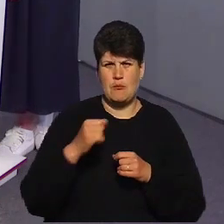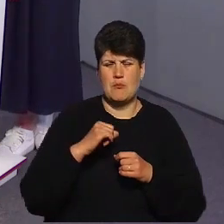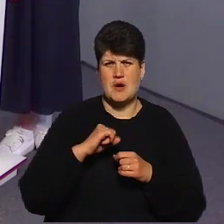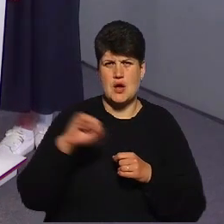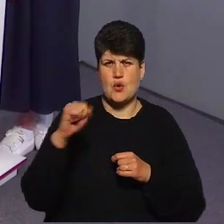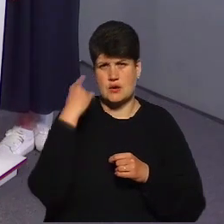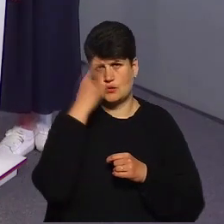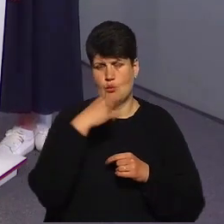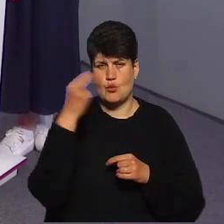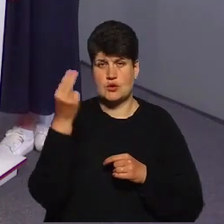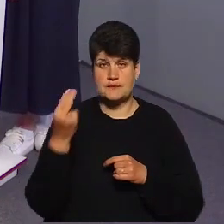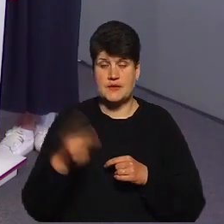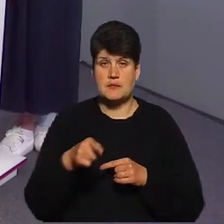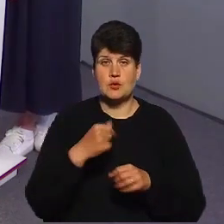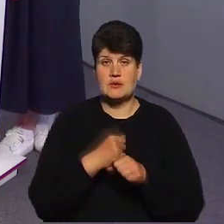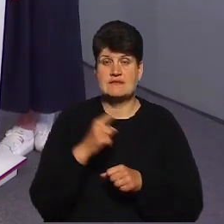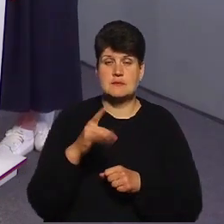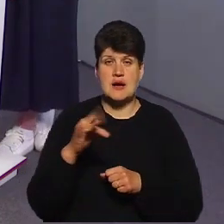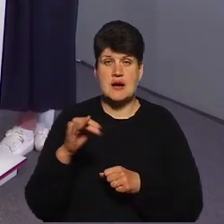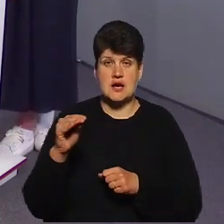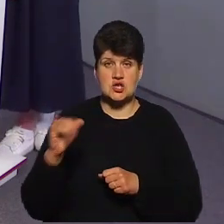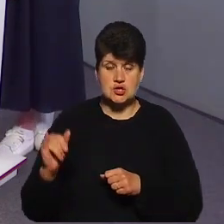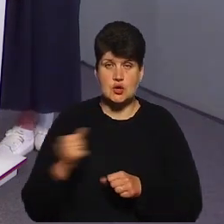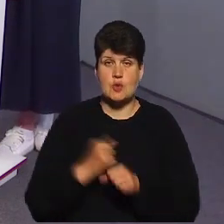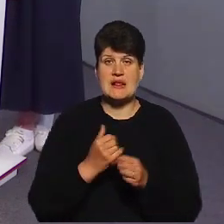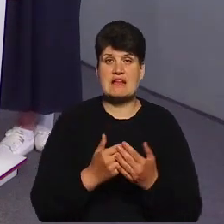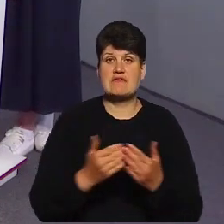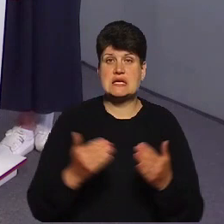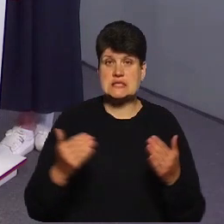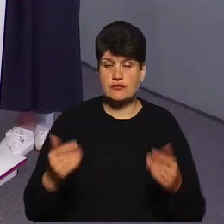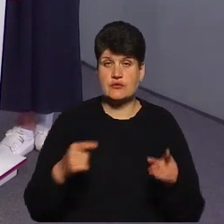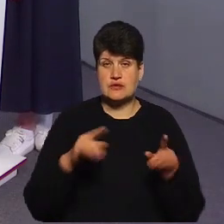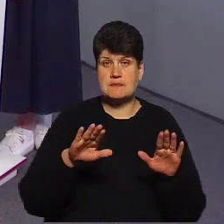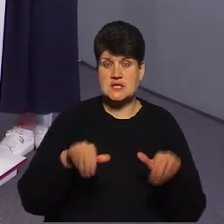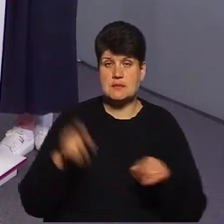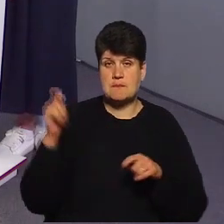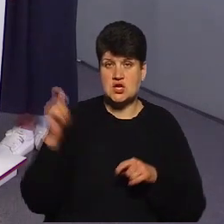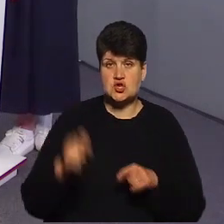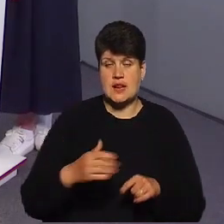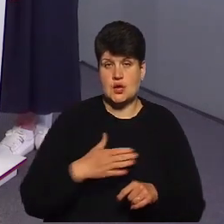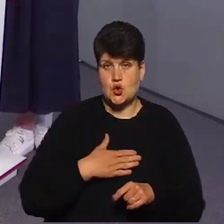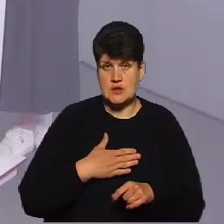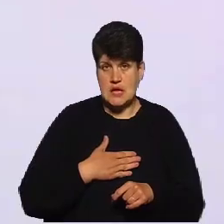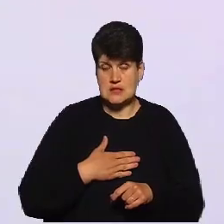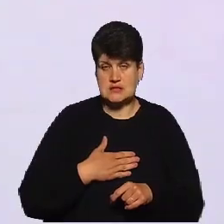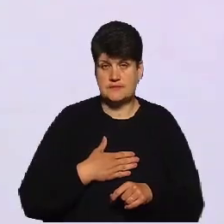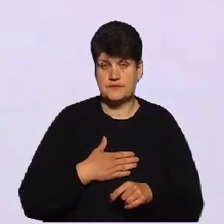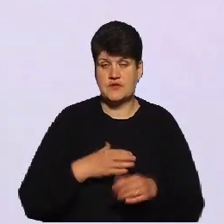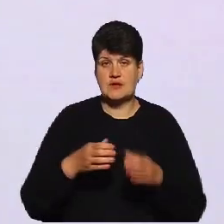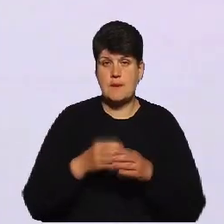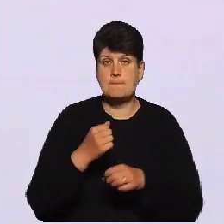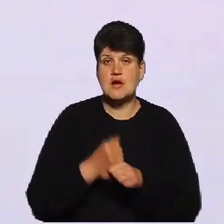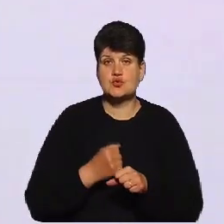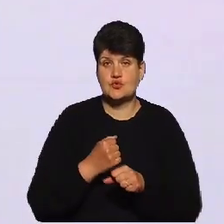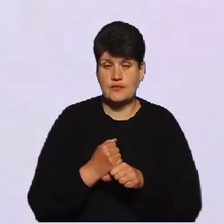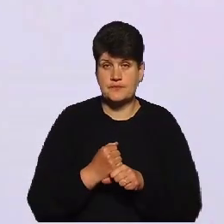Тернополі, в збережжі в цьому замку, ми робили їм виставку, і вони пізніше приїжджали просто до нас в резиденцію попрацювати. Тобто люди,